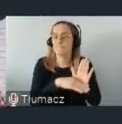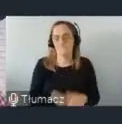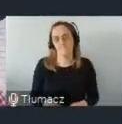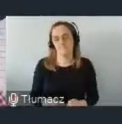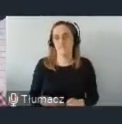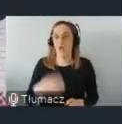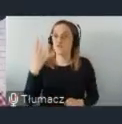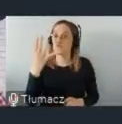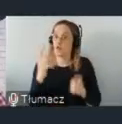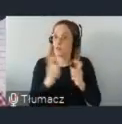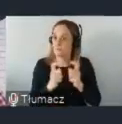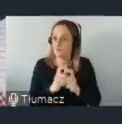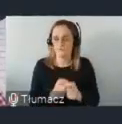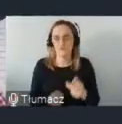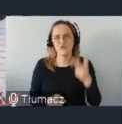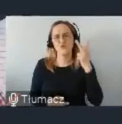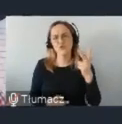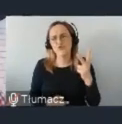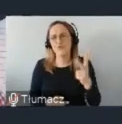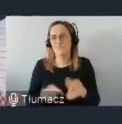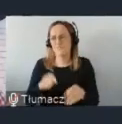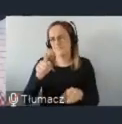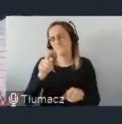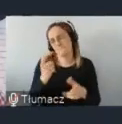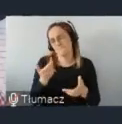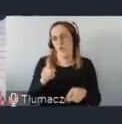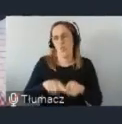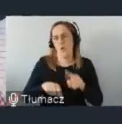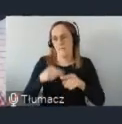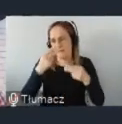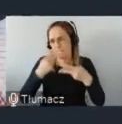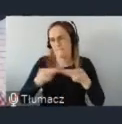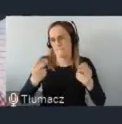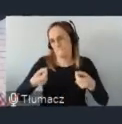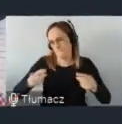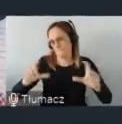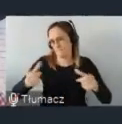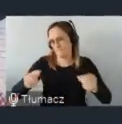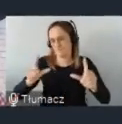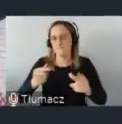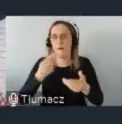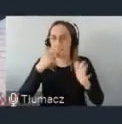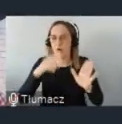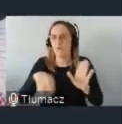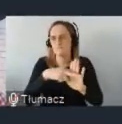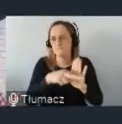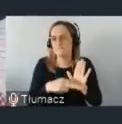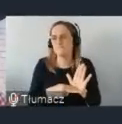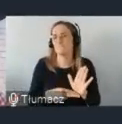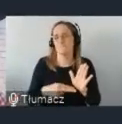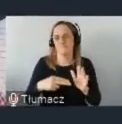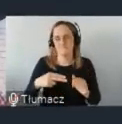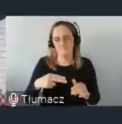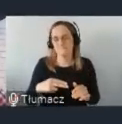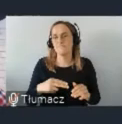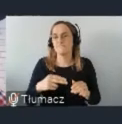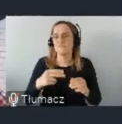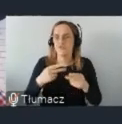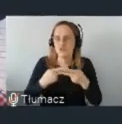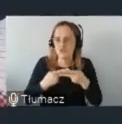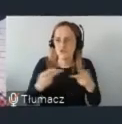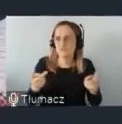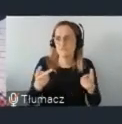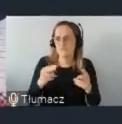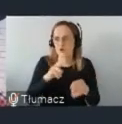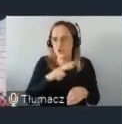punkty. Trzy będą teoretycznie pokazowe, czyli zdefiniujemy sobie wirtualną i rozszerzoną rzeczywistość, żeby